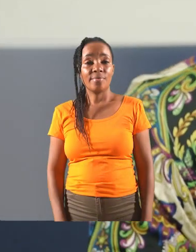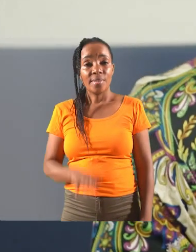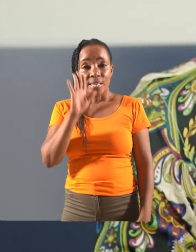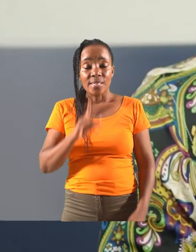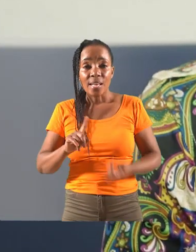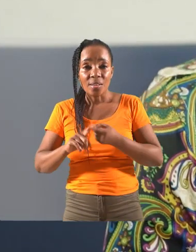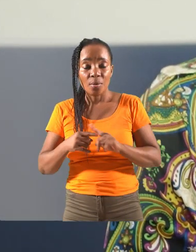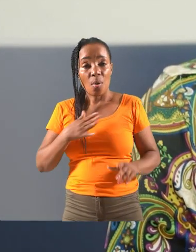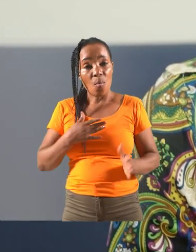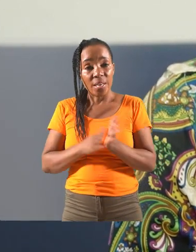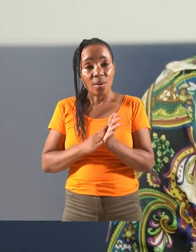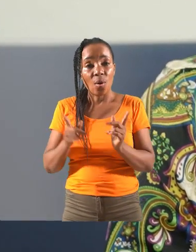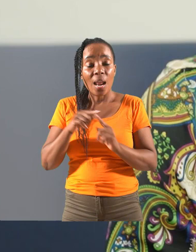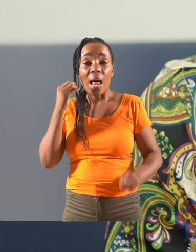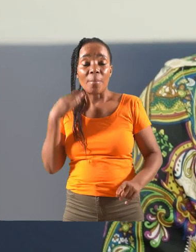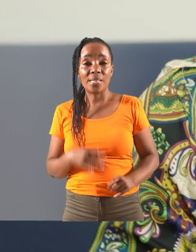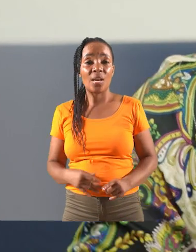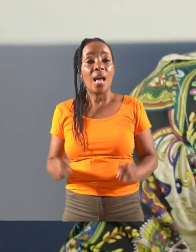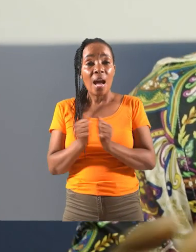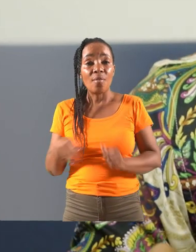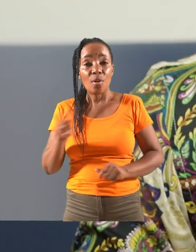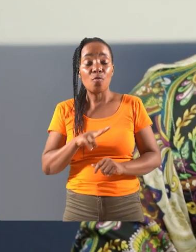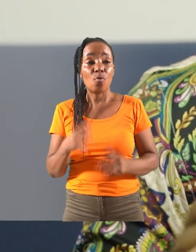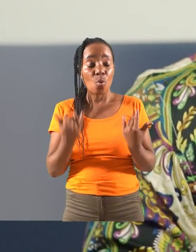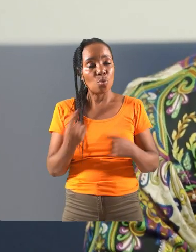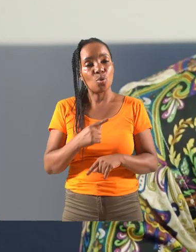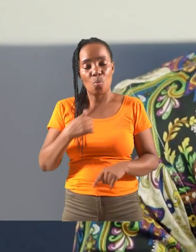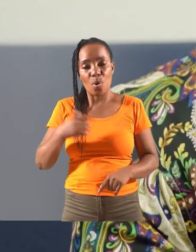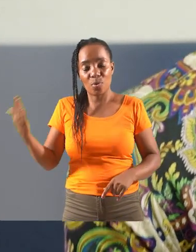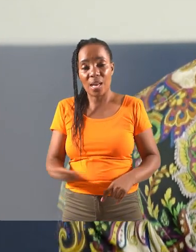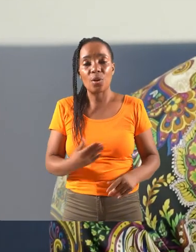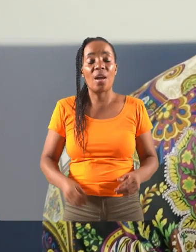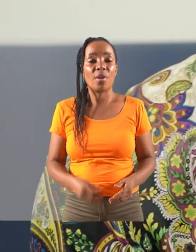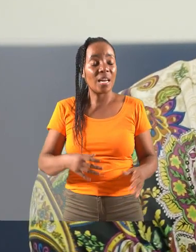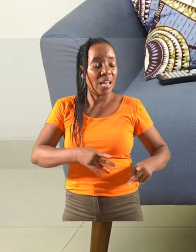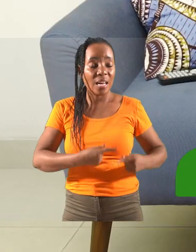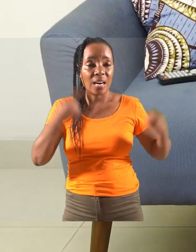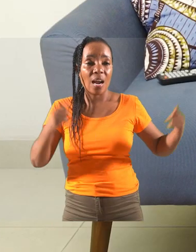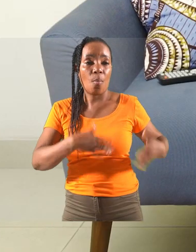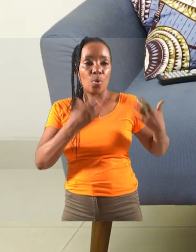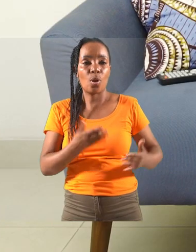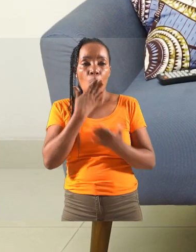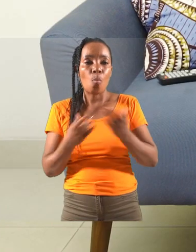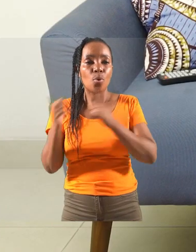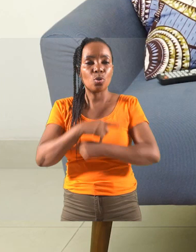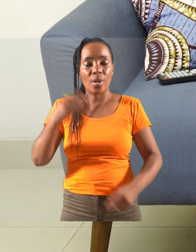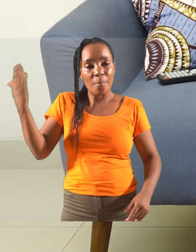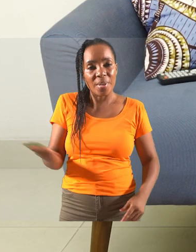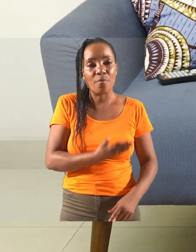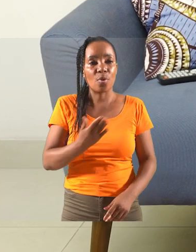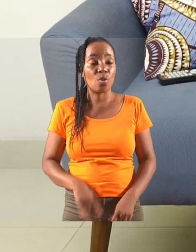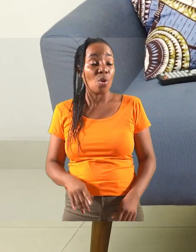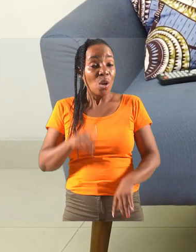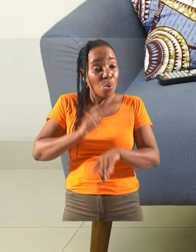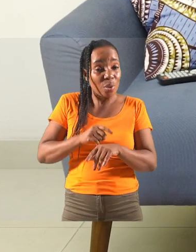Salut les copains, mon école à la maison avec vous aujourd'hui. Je vous accueille avec un grand bonheur. Bonjour à tous et bienvenue. Avez-vous remarqué que le temps passe très vite?